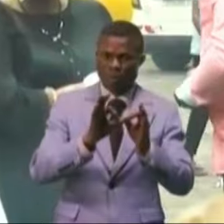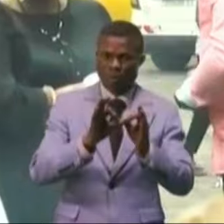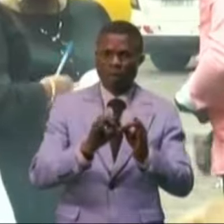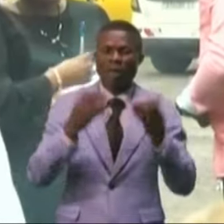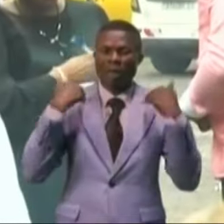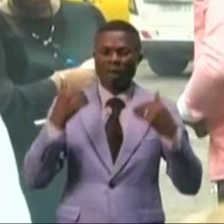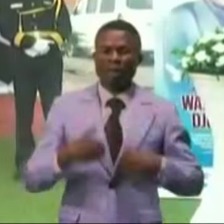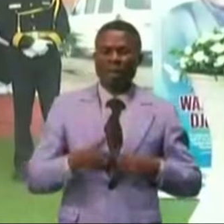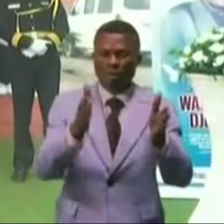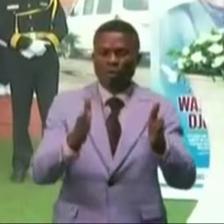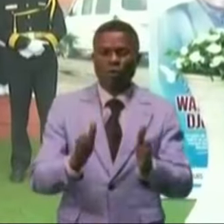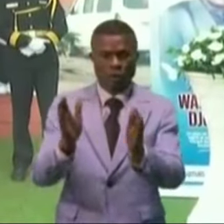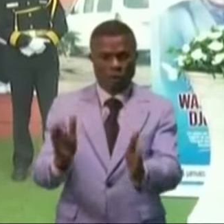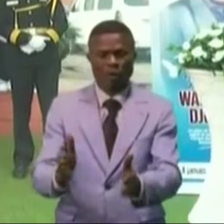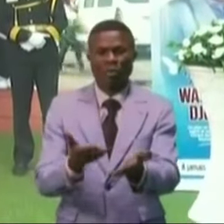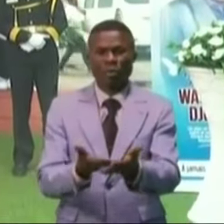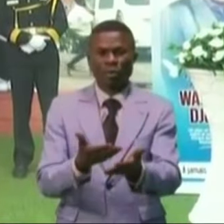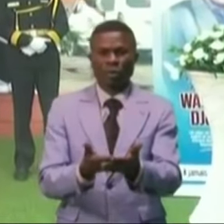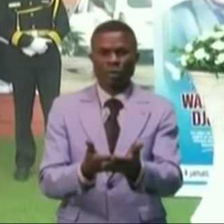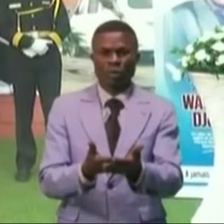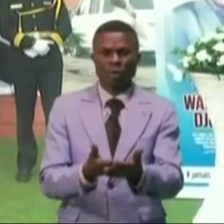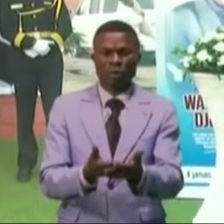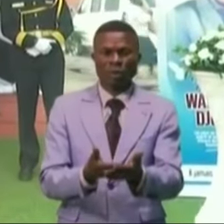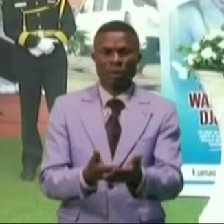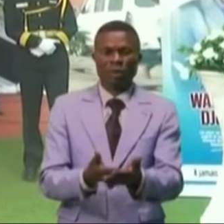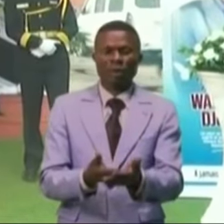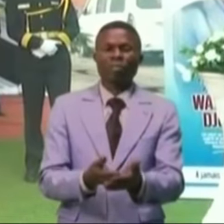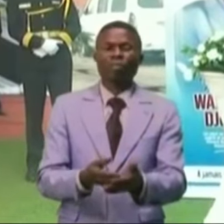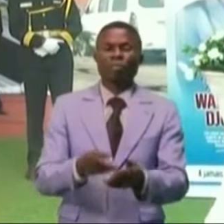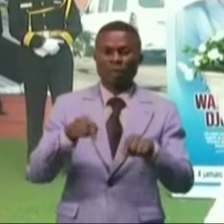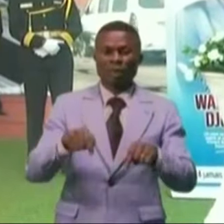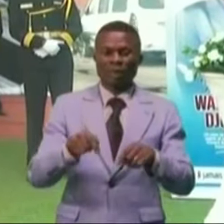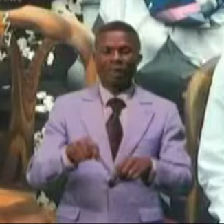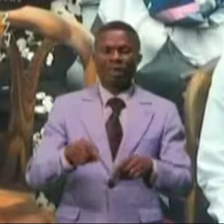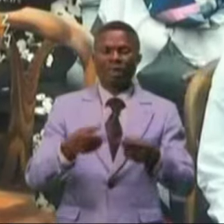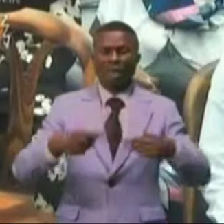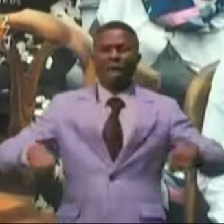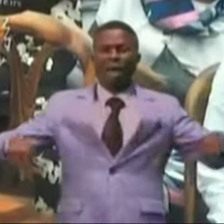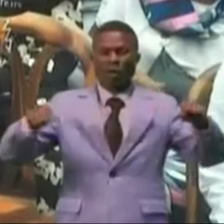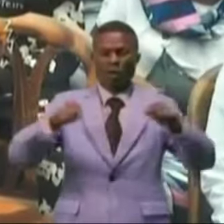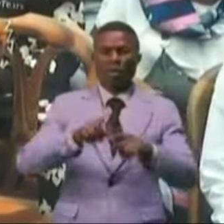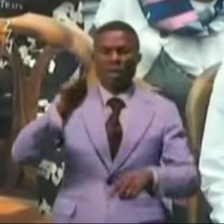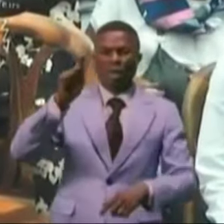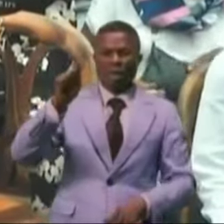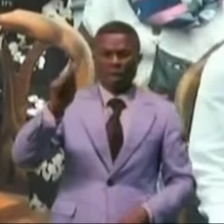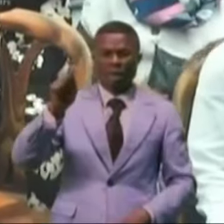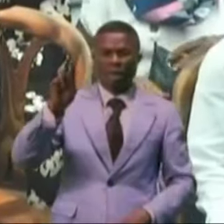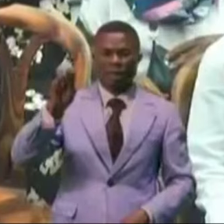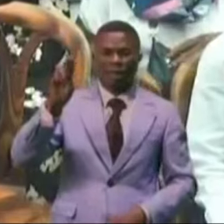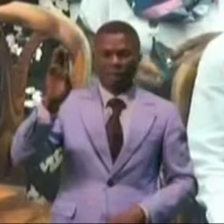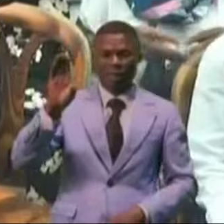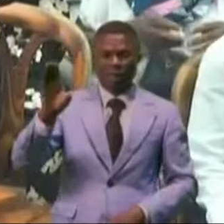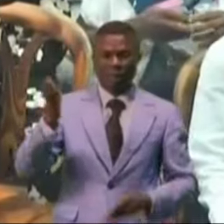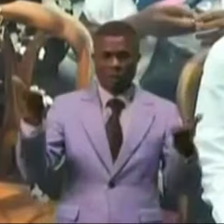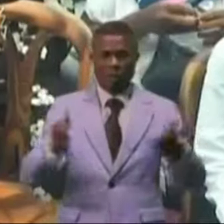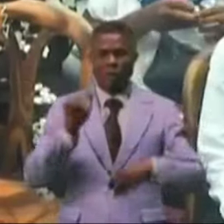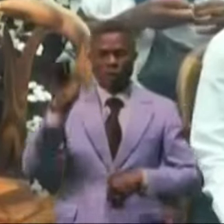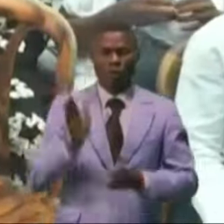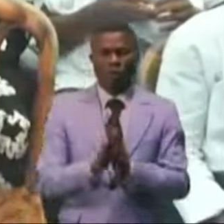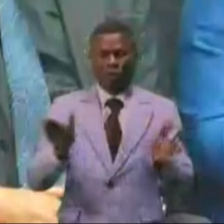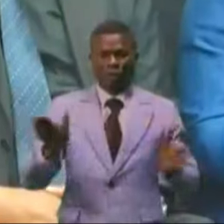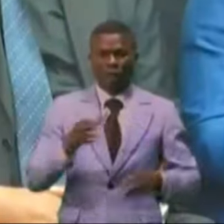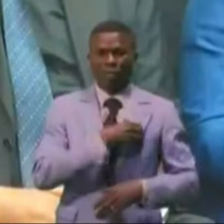mortelle de l'illustre disparu derrière les studios Maman Nguébi ici à l'RTNC. On a noté la présence du directeur général de